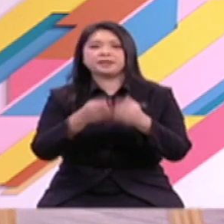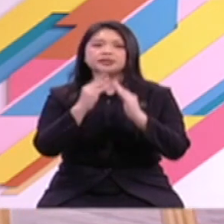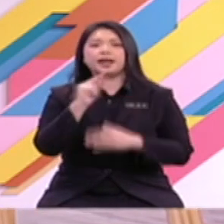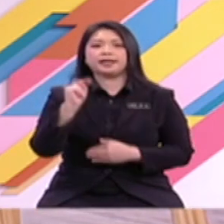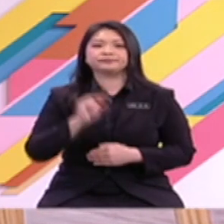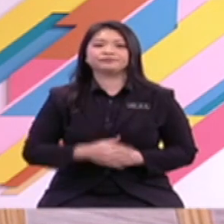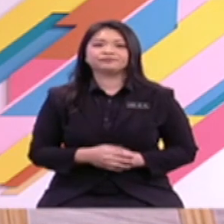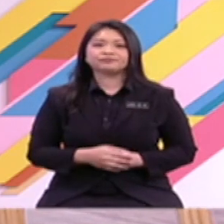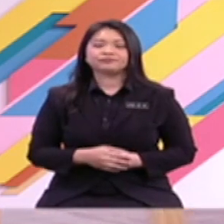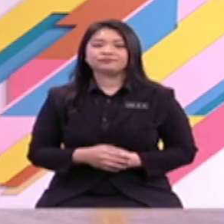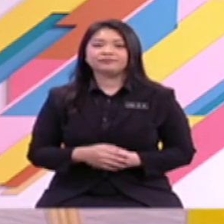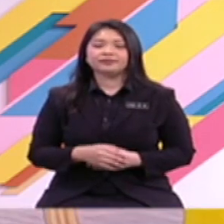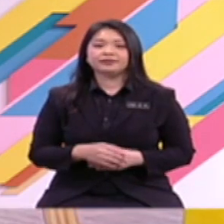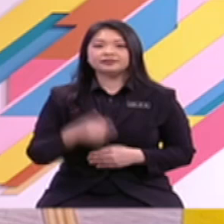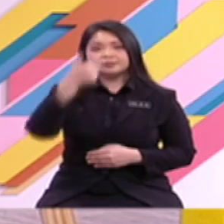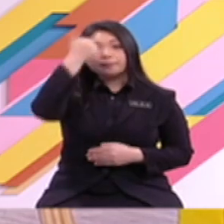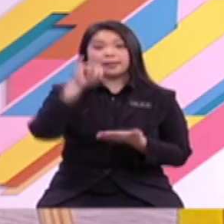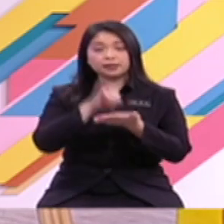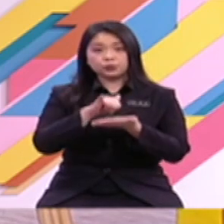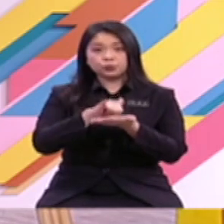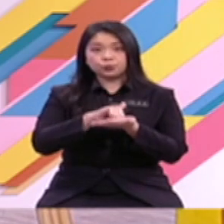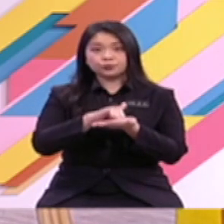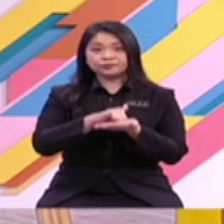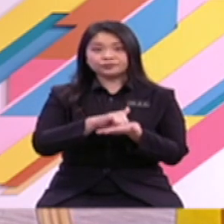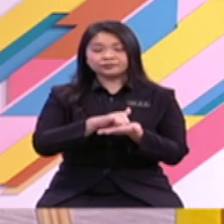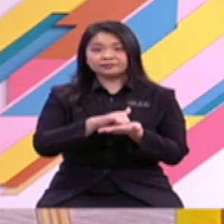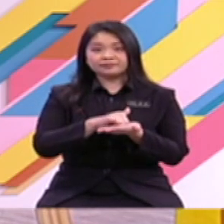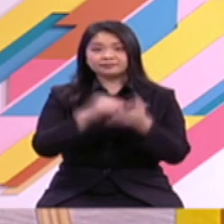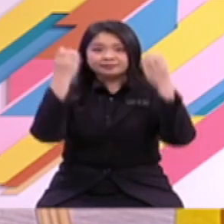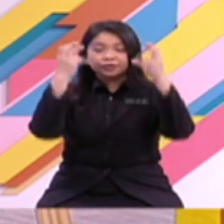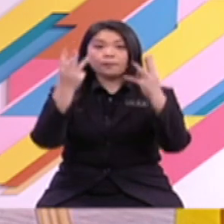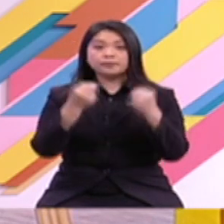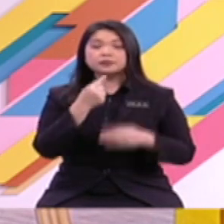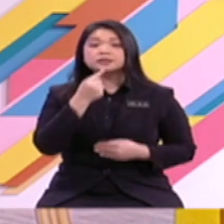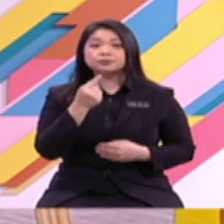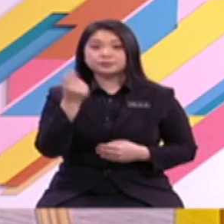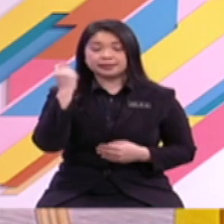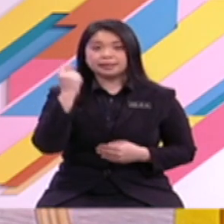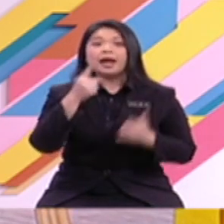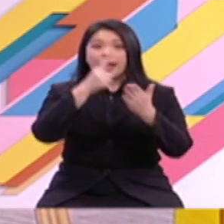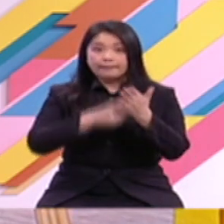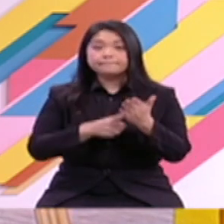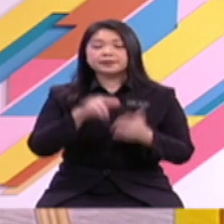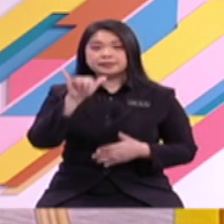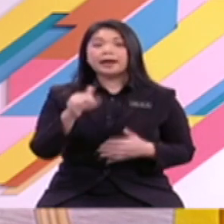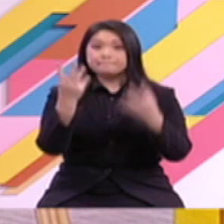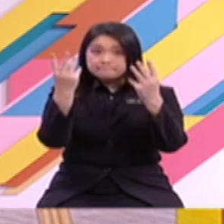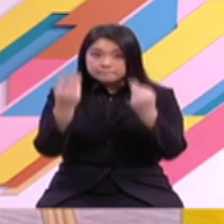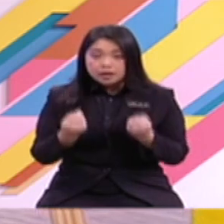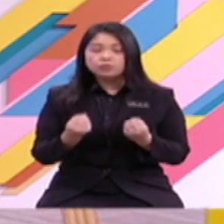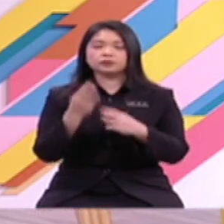oke oretsuba itu saya sebut kesini apa ya nak dikembangkan